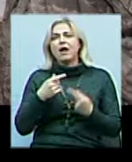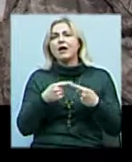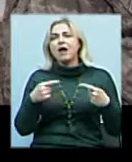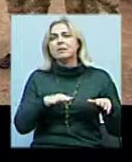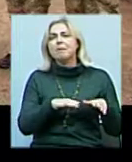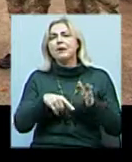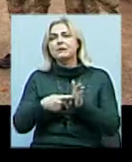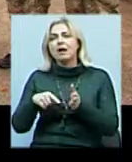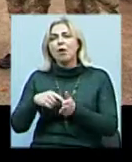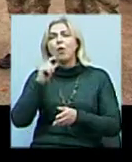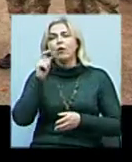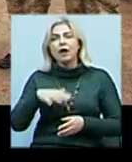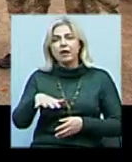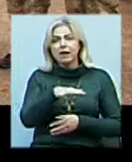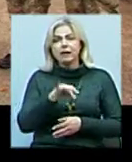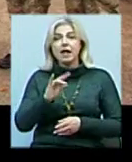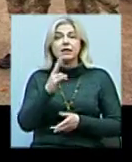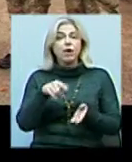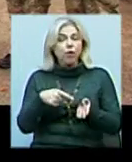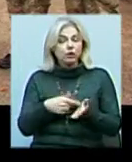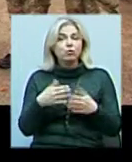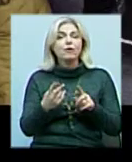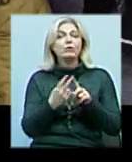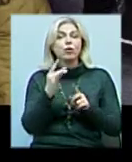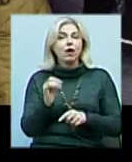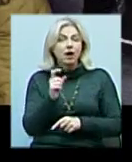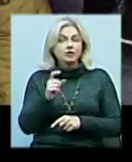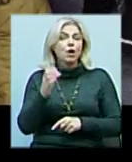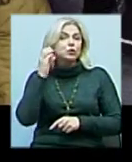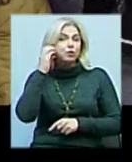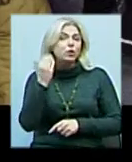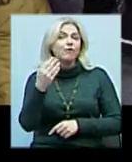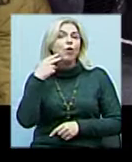України, військових частинах. У Миколаєві вже вдруге. Слухачами